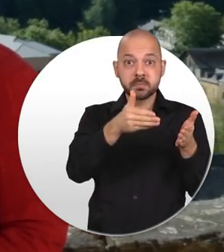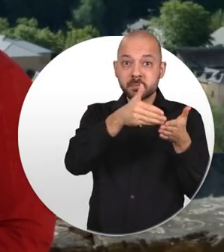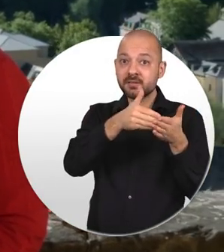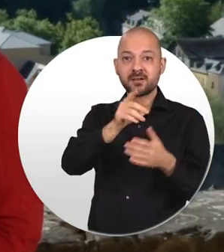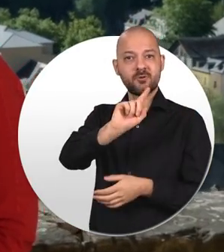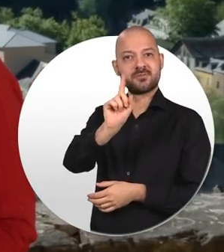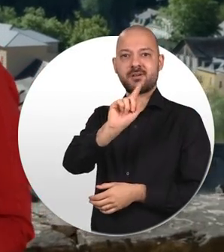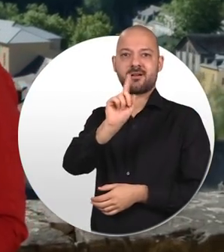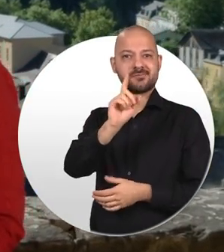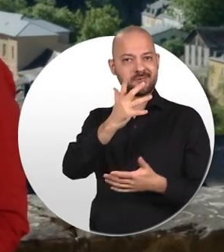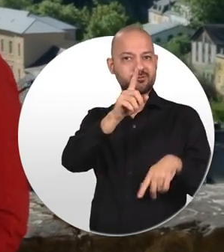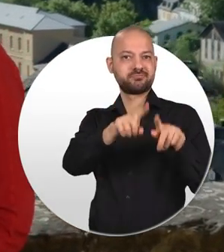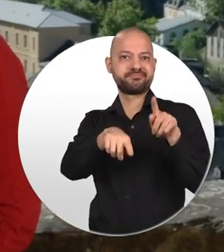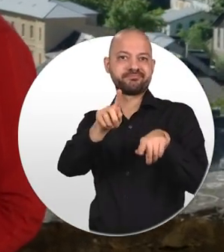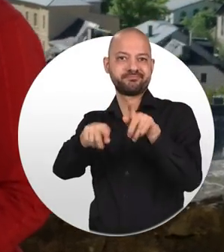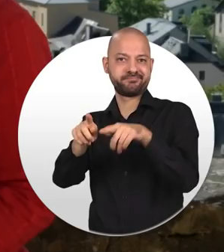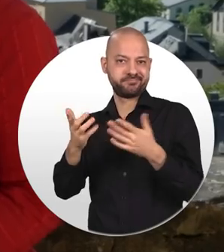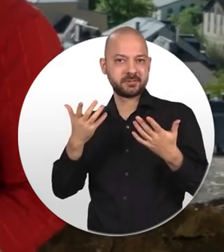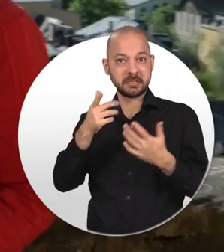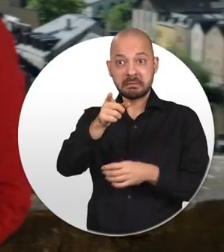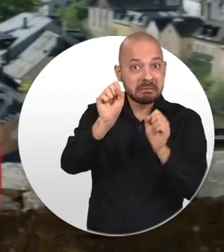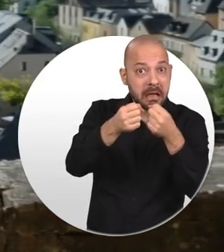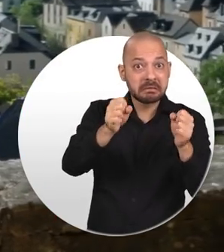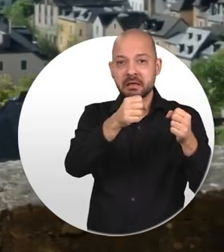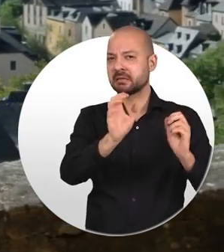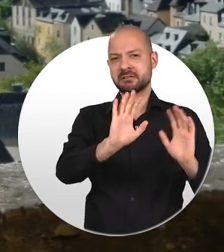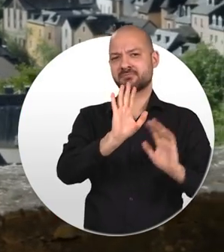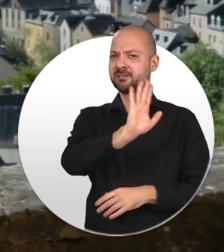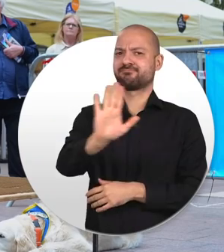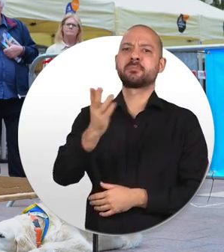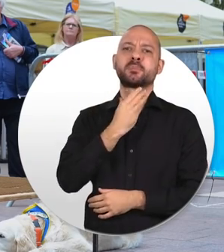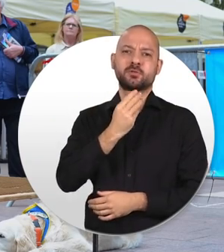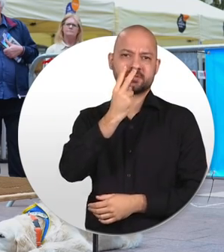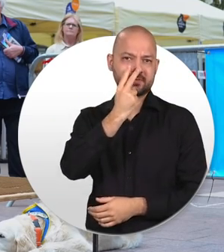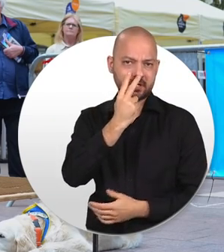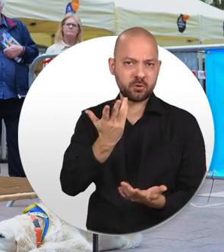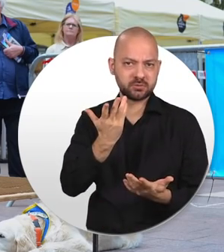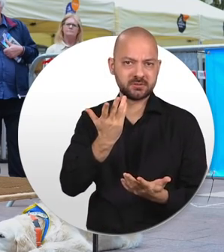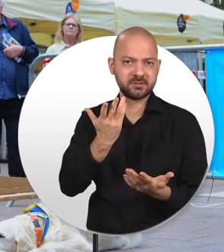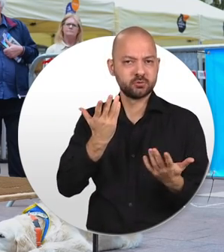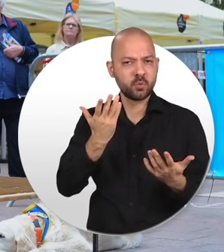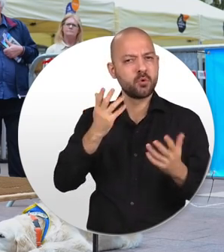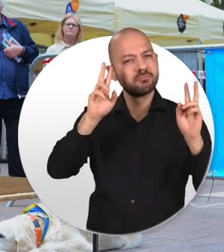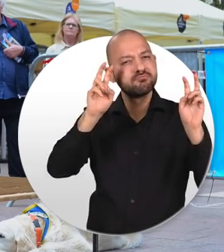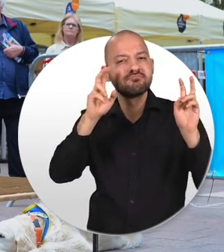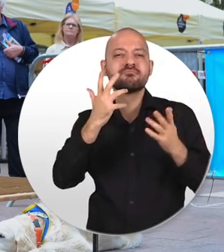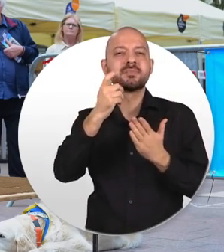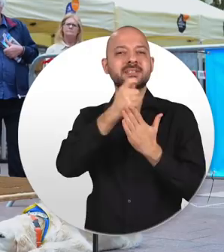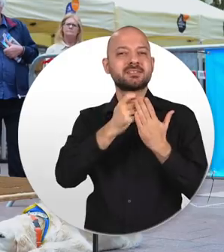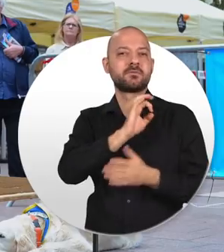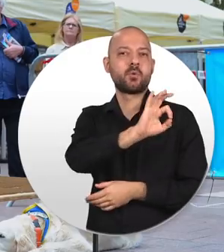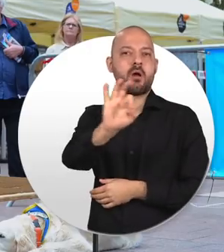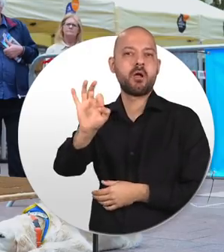können, den Schwerpunkt zu legen, sondern wirklich auf Bedürfnisse, die jeder für ihn kann. Und im Sinne vom Design for